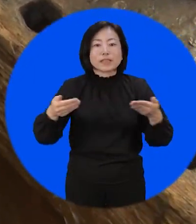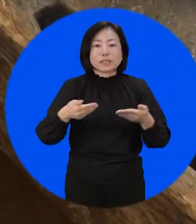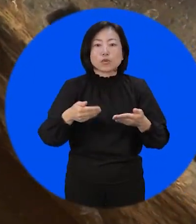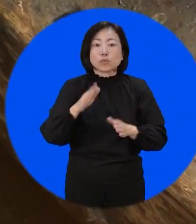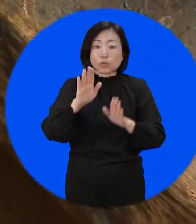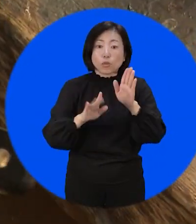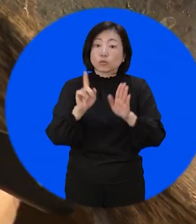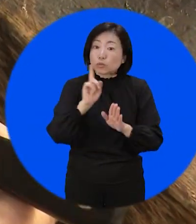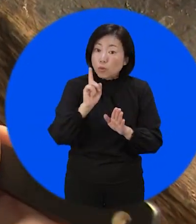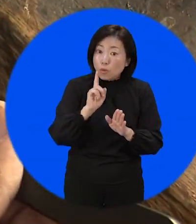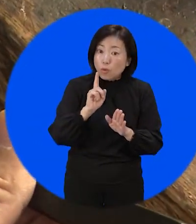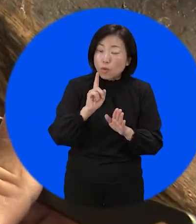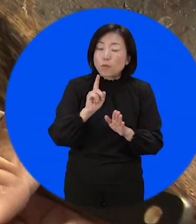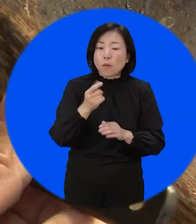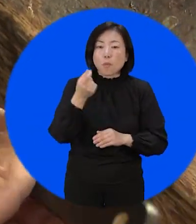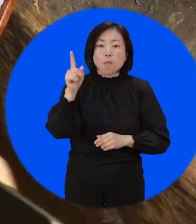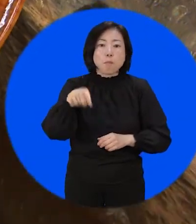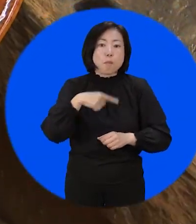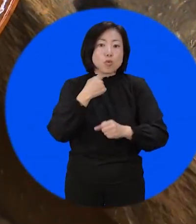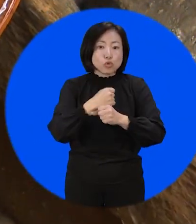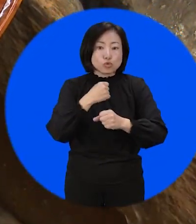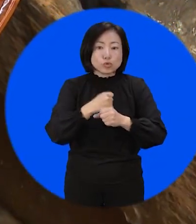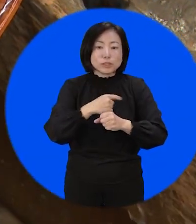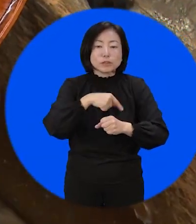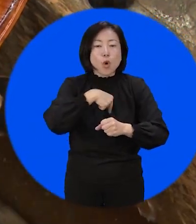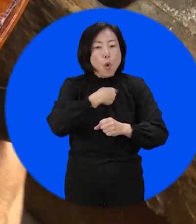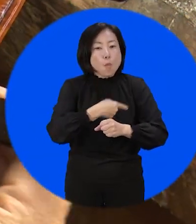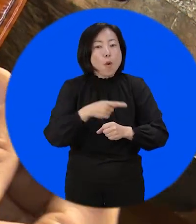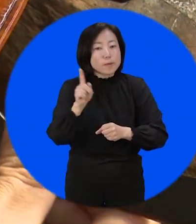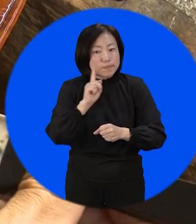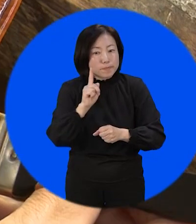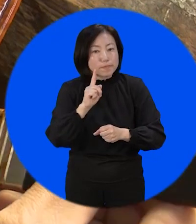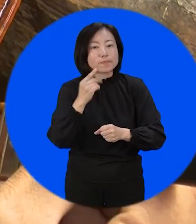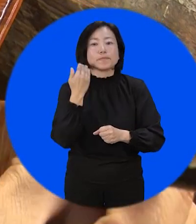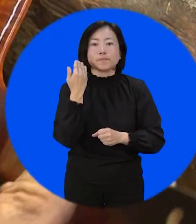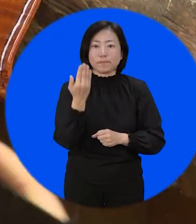実際やものづくりへの思いなどについて伺いました。